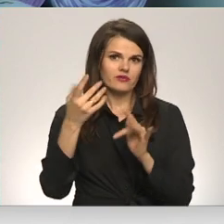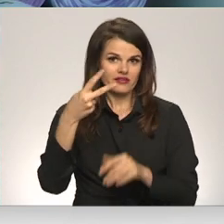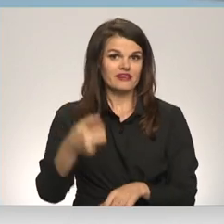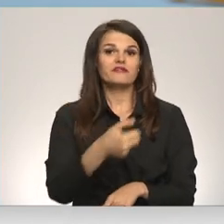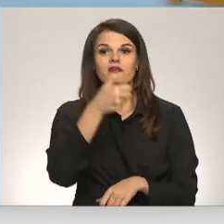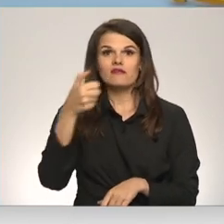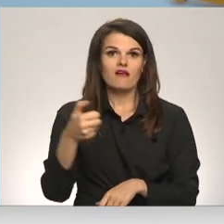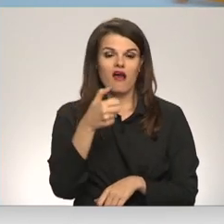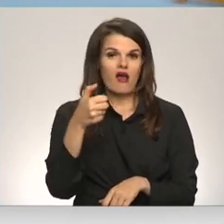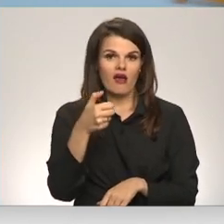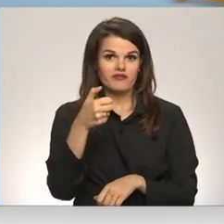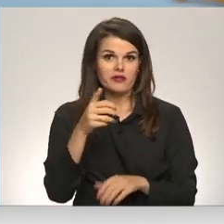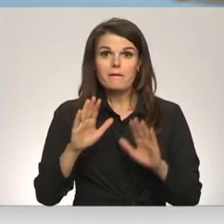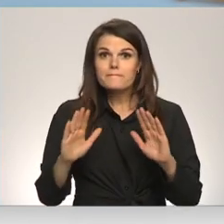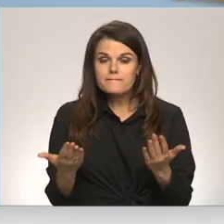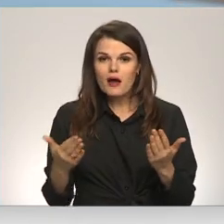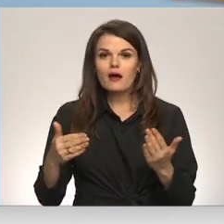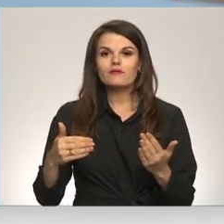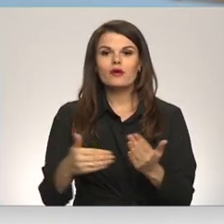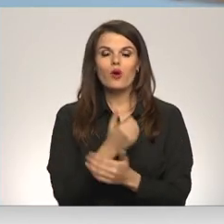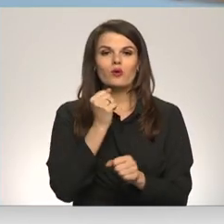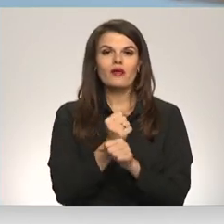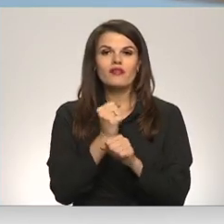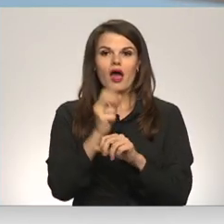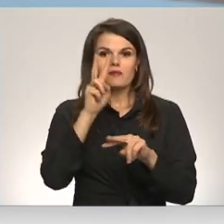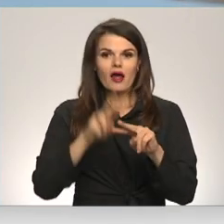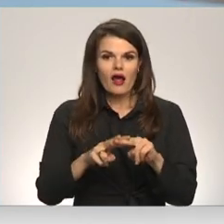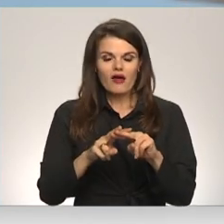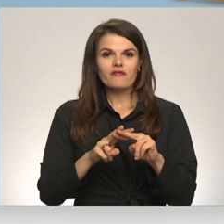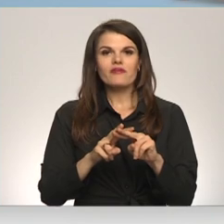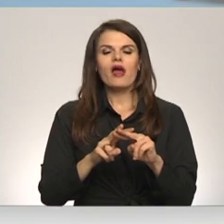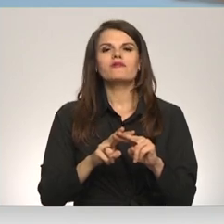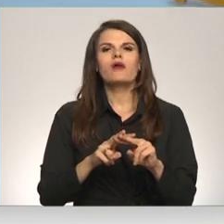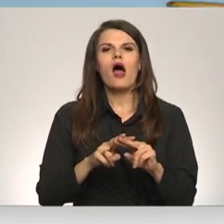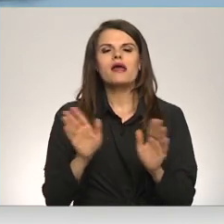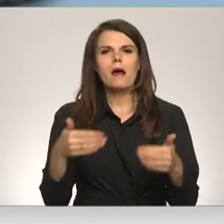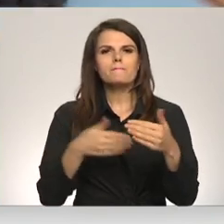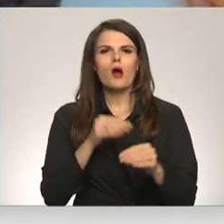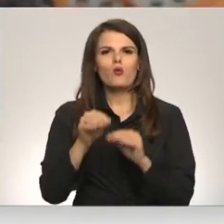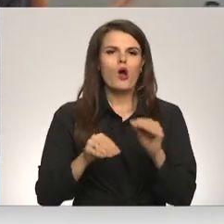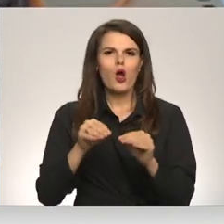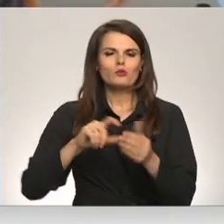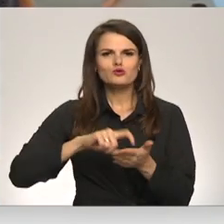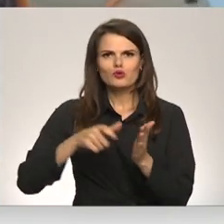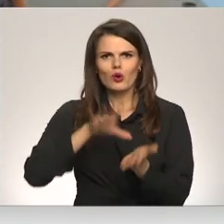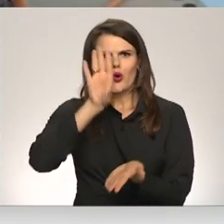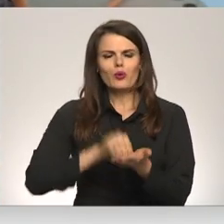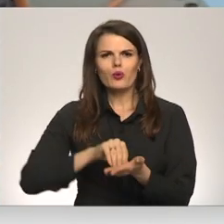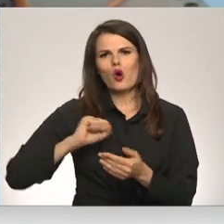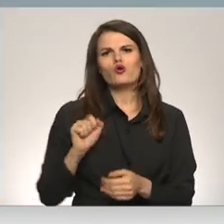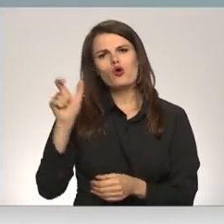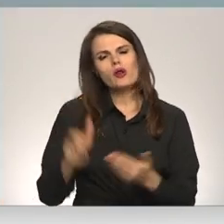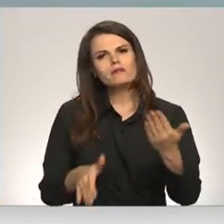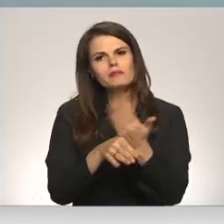2 gadus. Bet jaunajā darba vietā iepakojuma dizaina studijā pieredzējušās kolēģis nāca palīgā